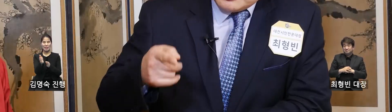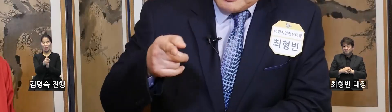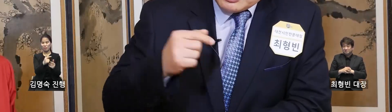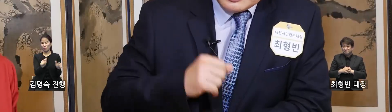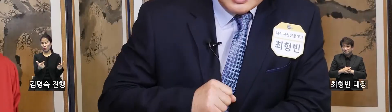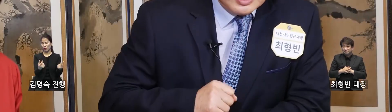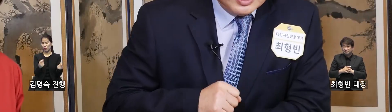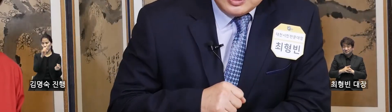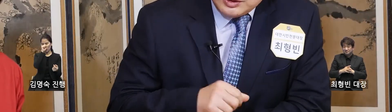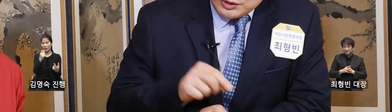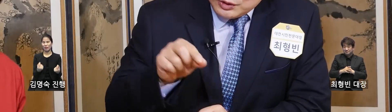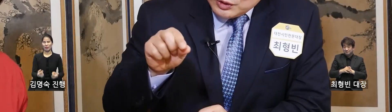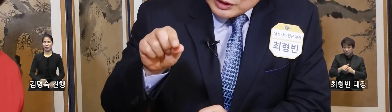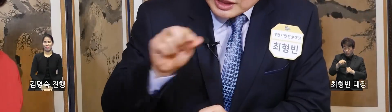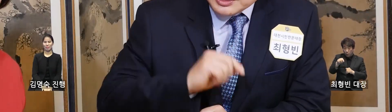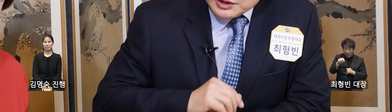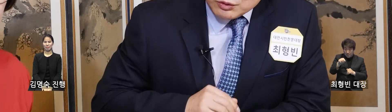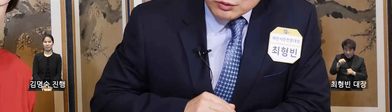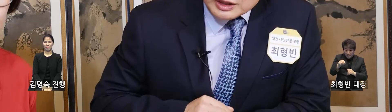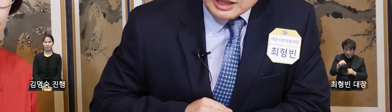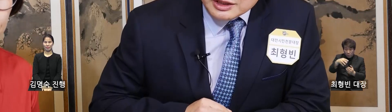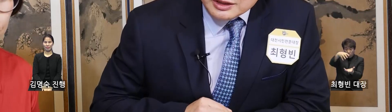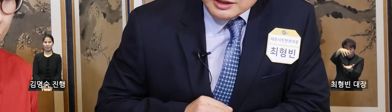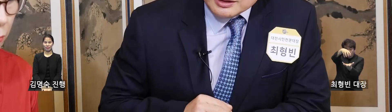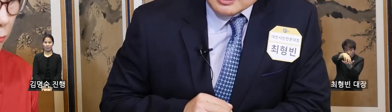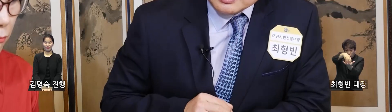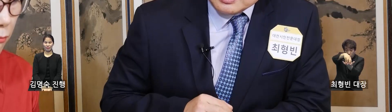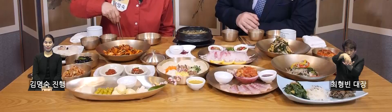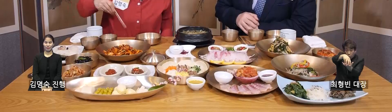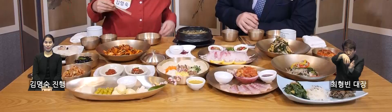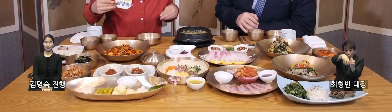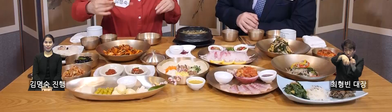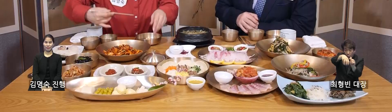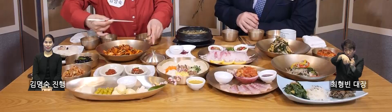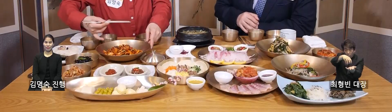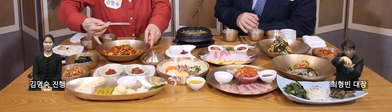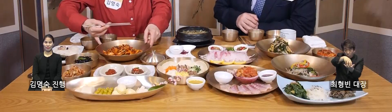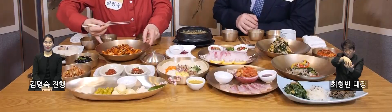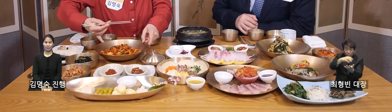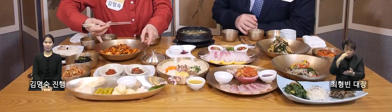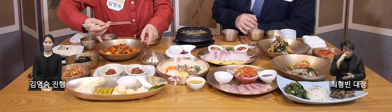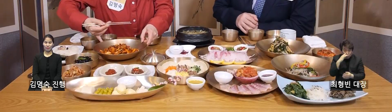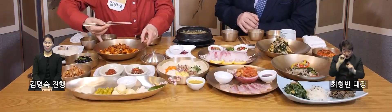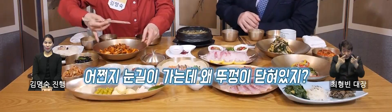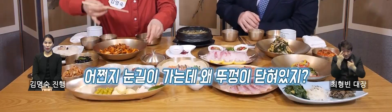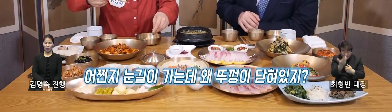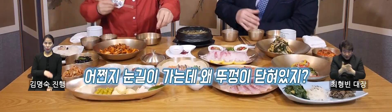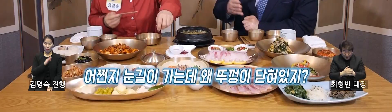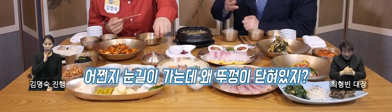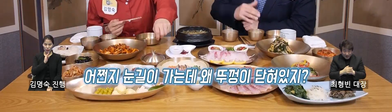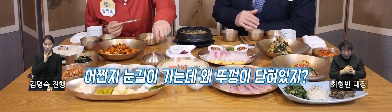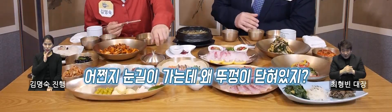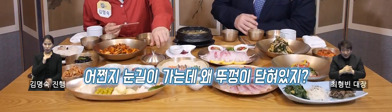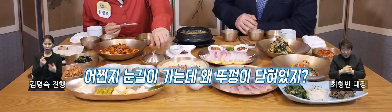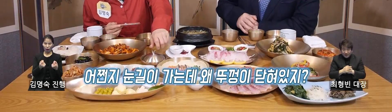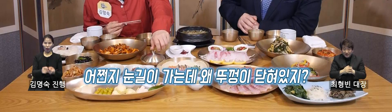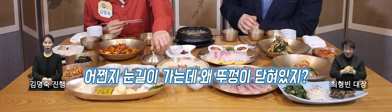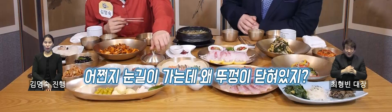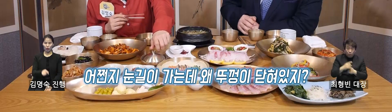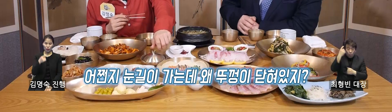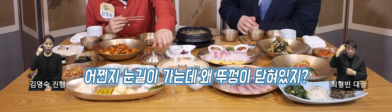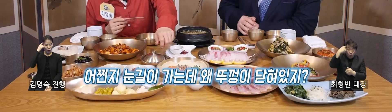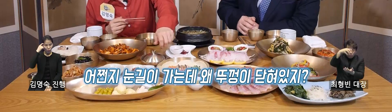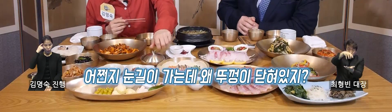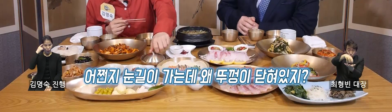구찌 사회적 요 앞에 예 닥쳐도 뚜껑이 닫혀 적인걸 어 궁금하지 않으세요 그리고 혹 그러니까 개 맛도 또래